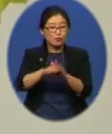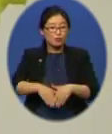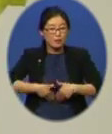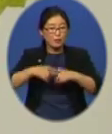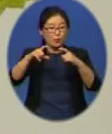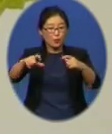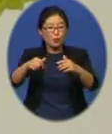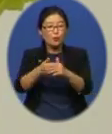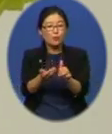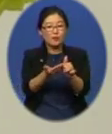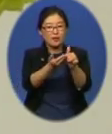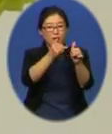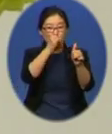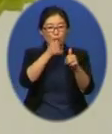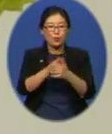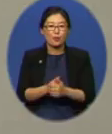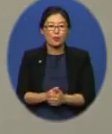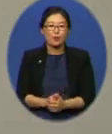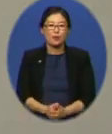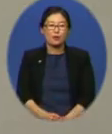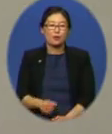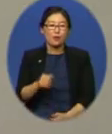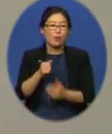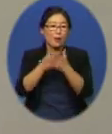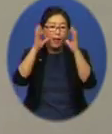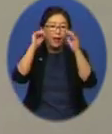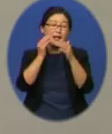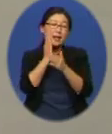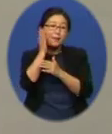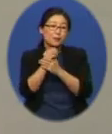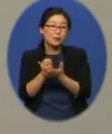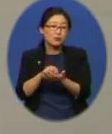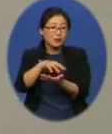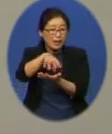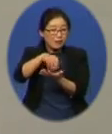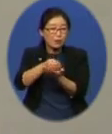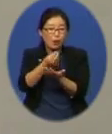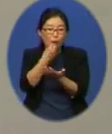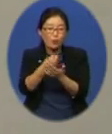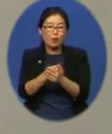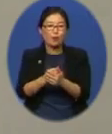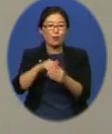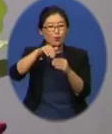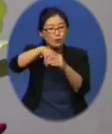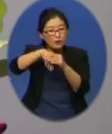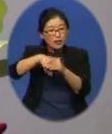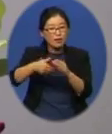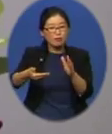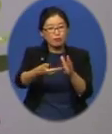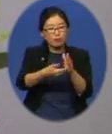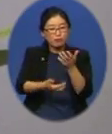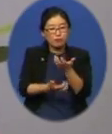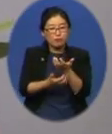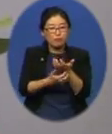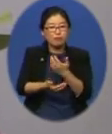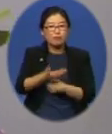식물이며 어린 잎은 데쳐서 나물로 먹고 된장국에 넣어 먹기도 하며